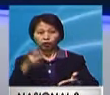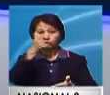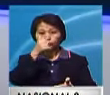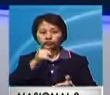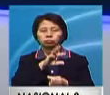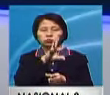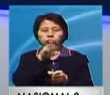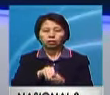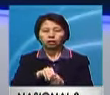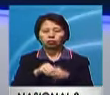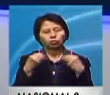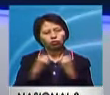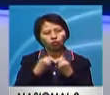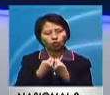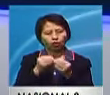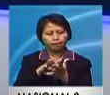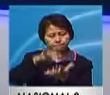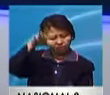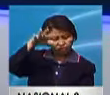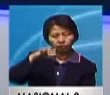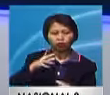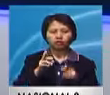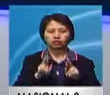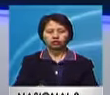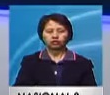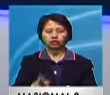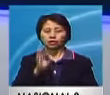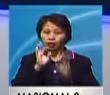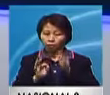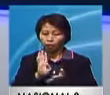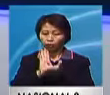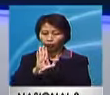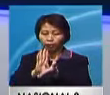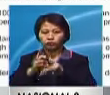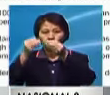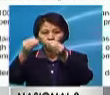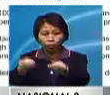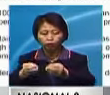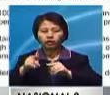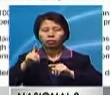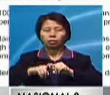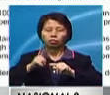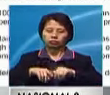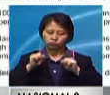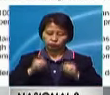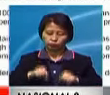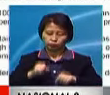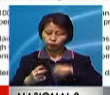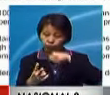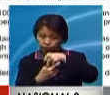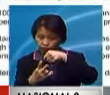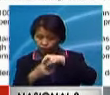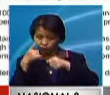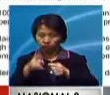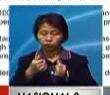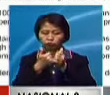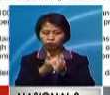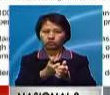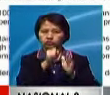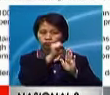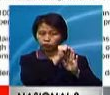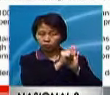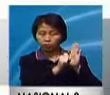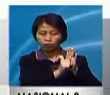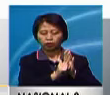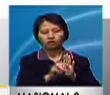ia membabitkan sejumlah besar wang rakyat. Dan sekiranya bantuan diberikan, ia bergantung terhadap keupayaan Proton untuk memenuhi beberapa